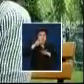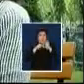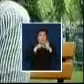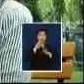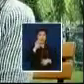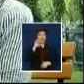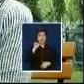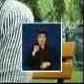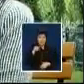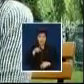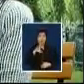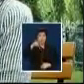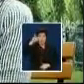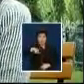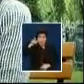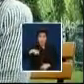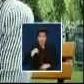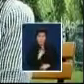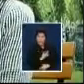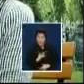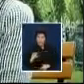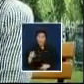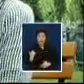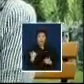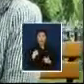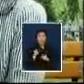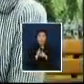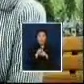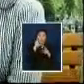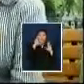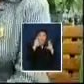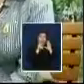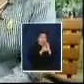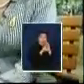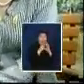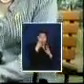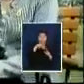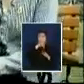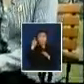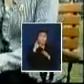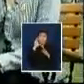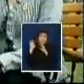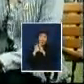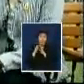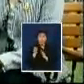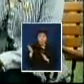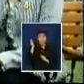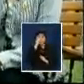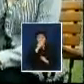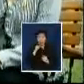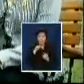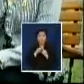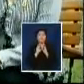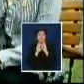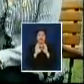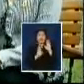รับรายการนี้นะคะ ก็เหมือนกับว่าในภาพนี้ให้เป็นของฝากประชาชน ใช่ค่ะ ทีนี้ในส่วนเรื่องงานนะคะท่านผู้ชมที่เ